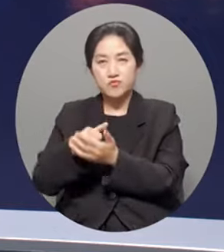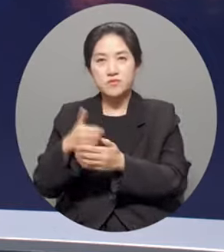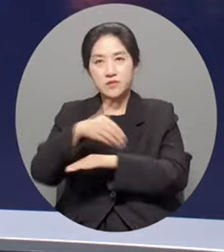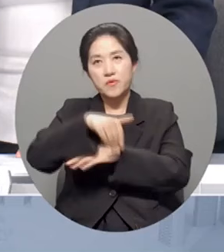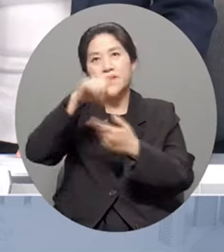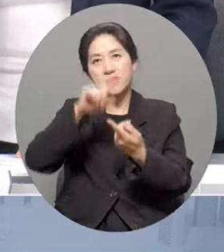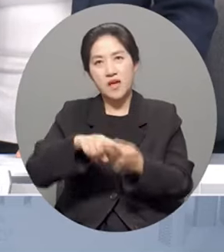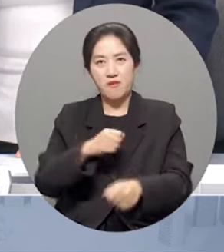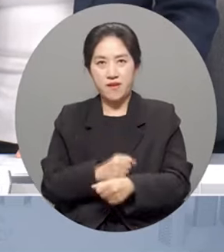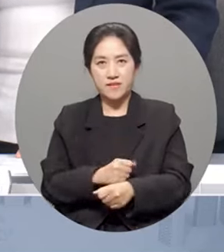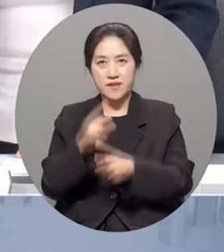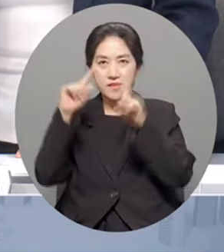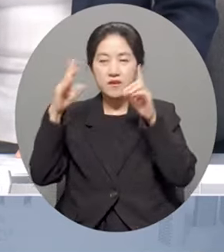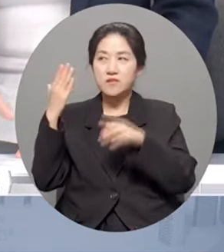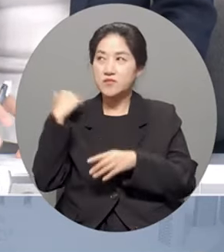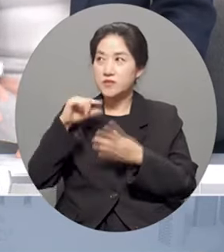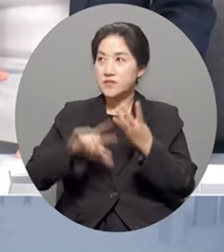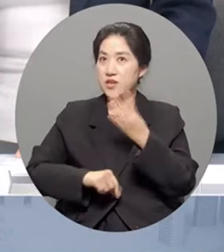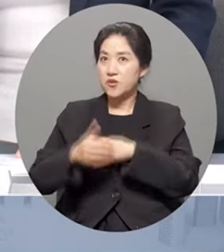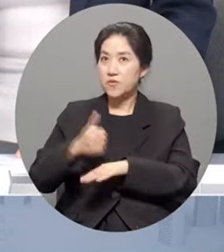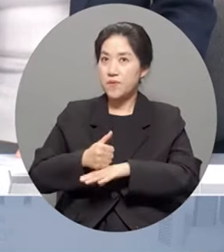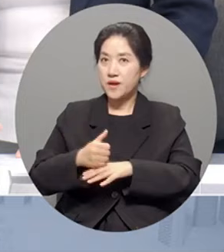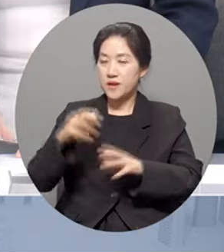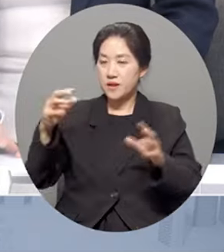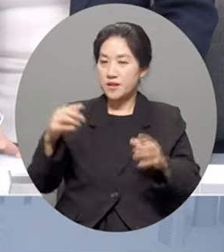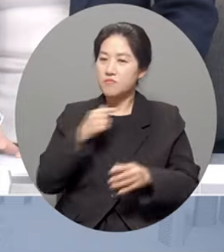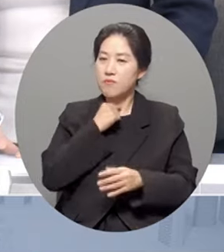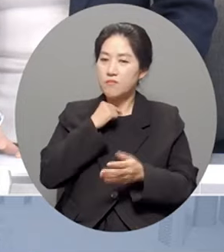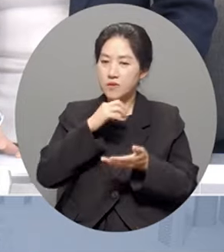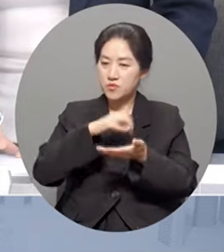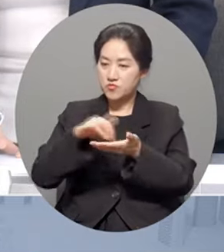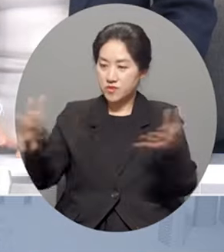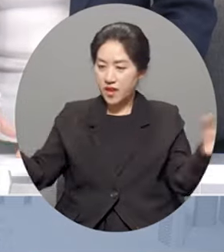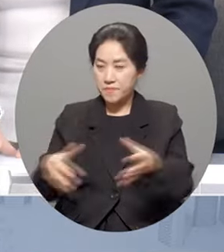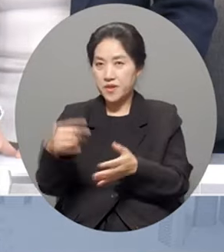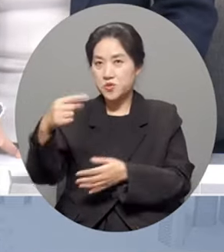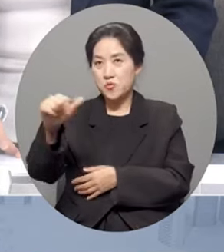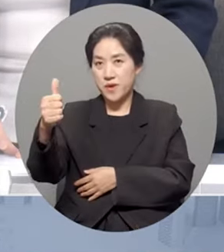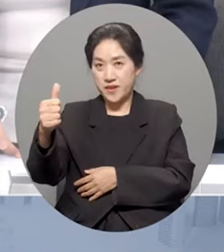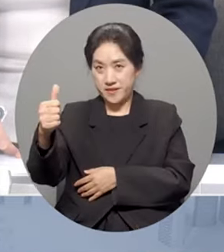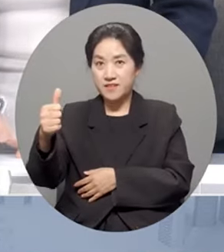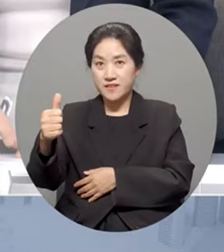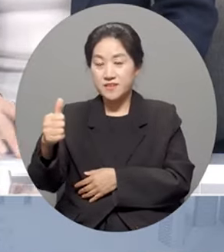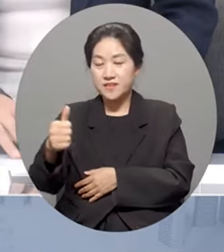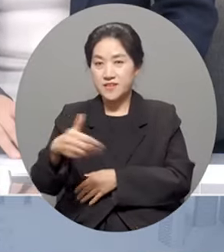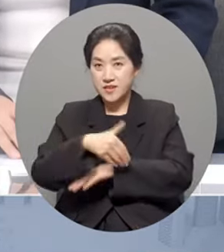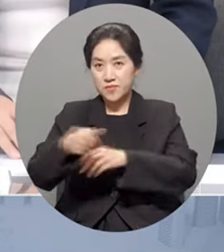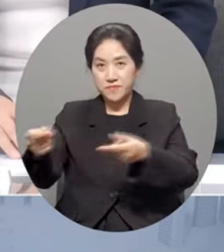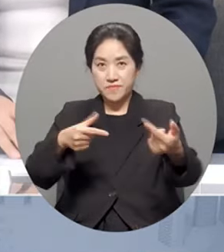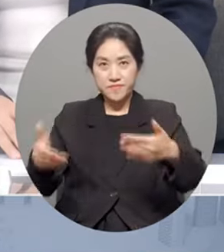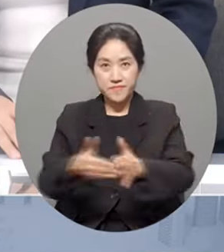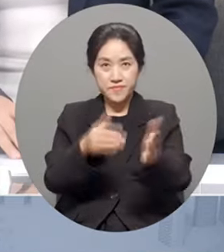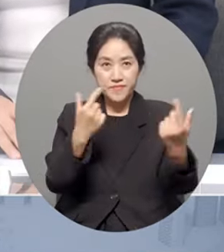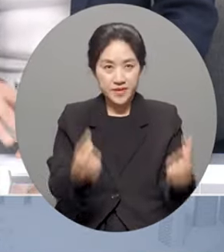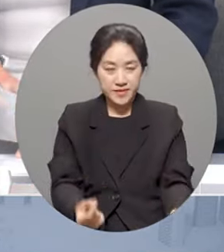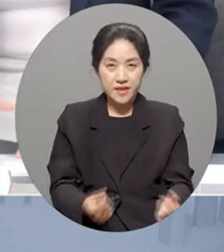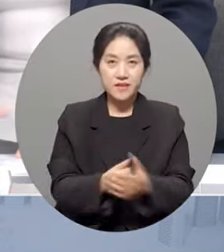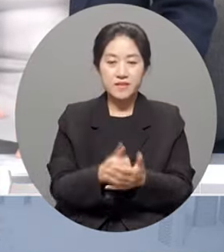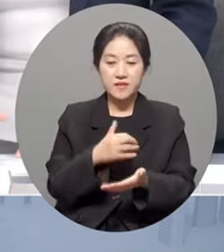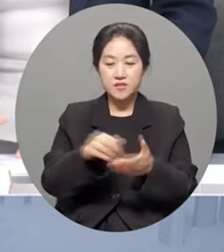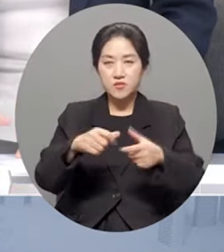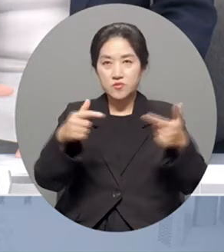대학들은 이미 지난 달 말에 모두 1500명 가량 증언하겠다 내년도 입시 계획 관을 제출한바 있습니다